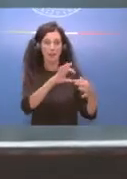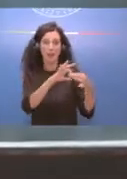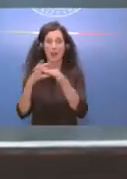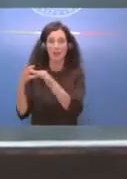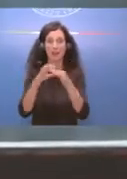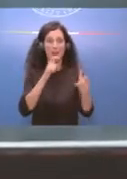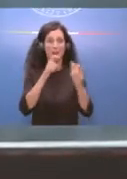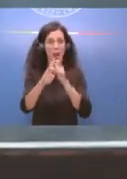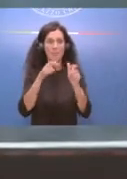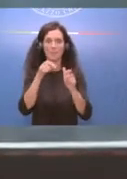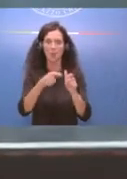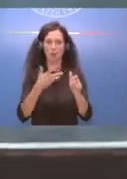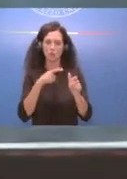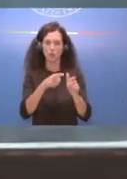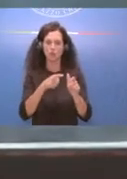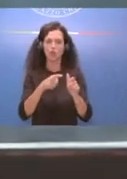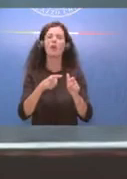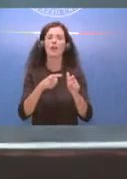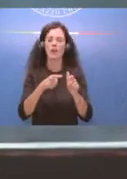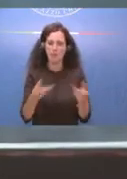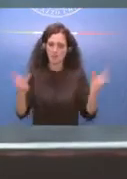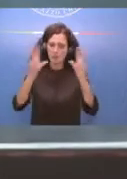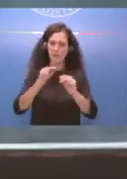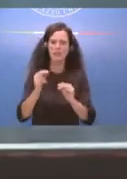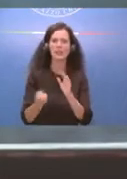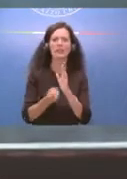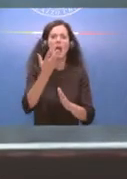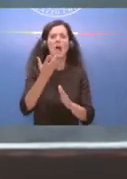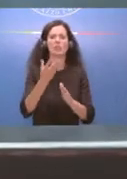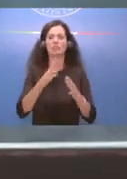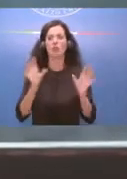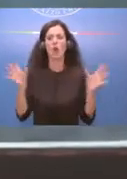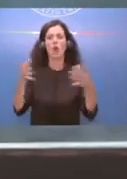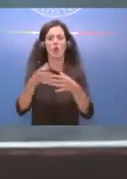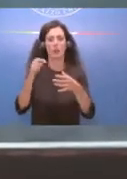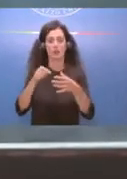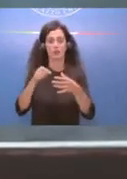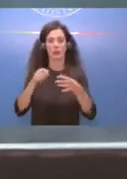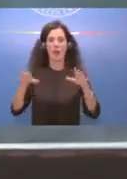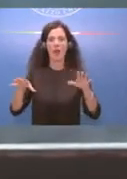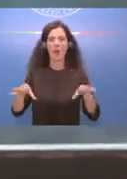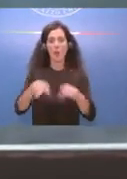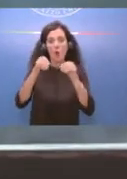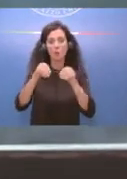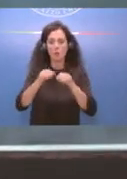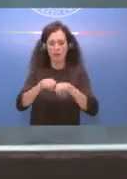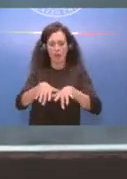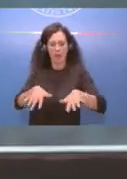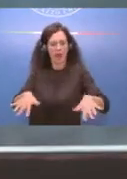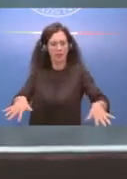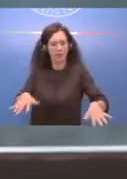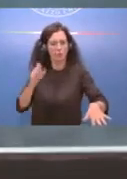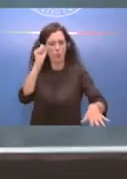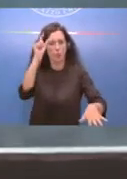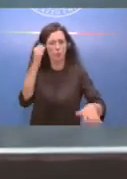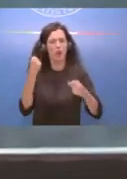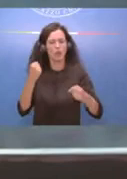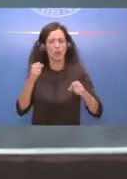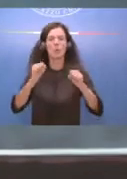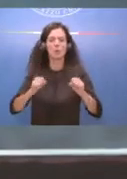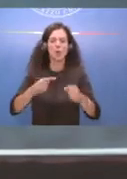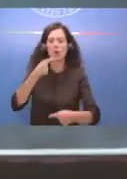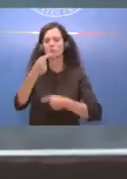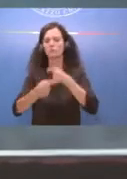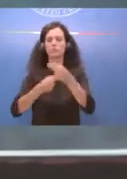scaturire la dinastia con la rinascita collettiva che partendo da solide radici culturali sappia indirizzare il cammino per